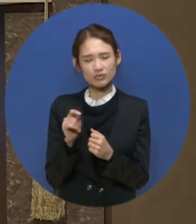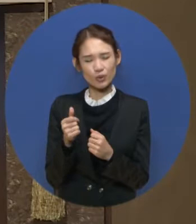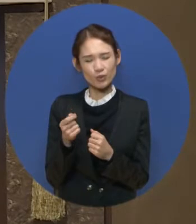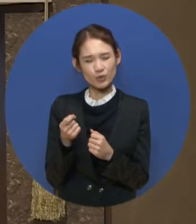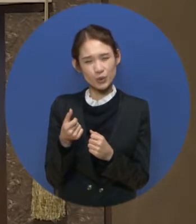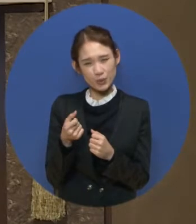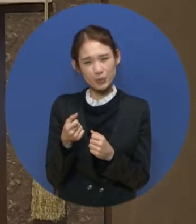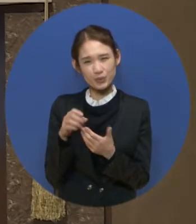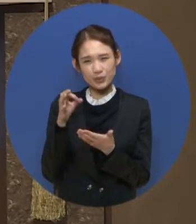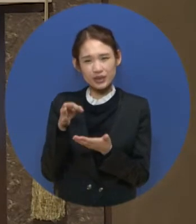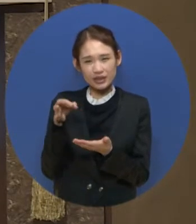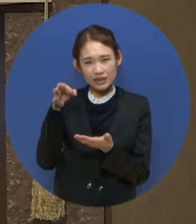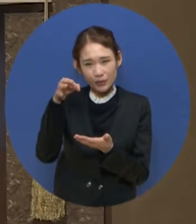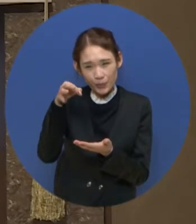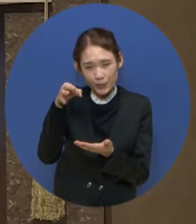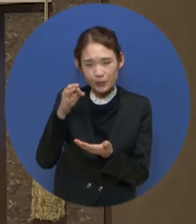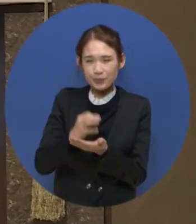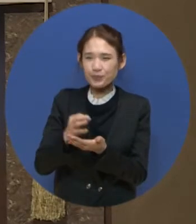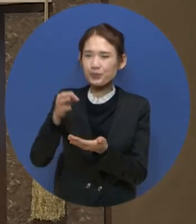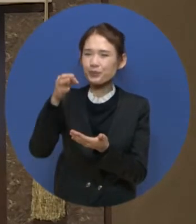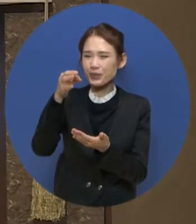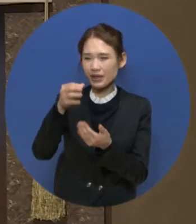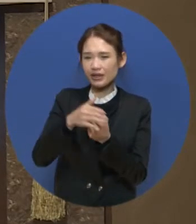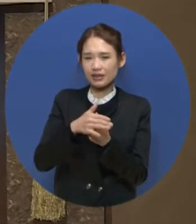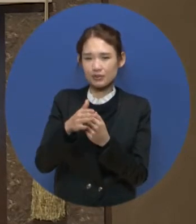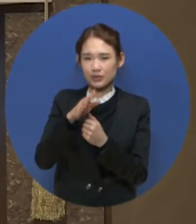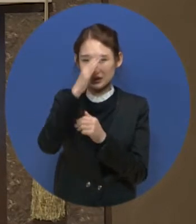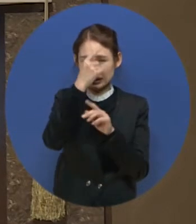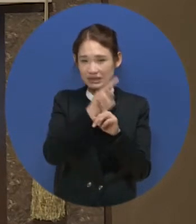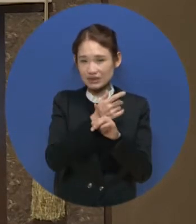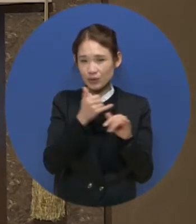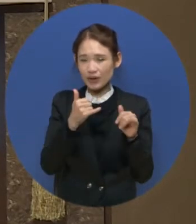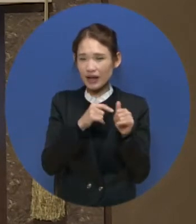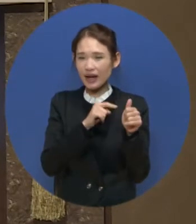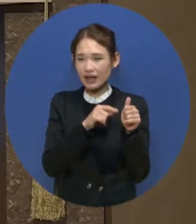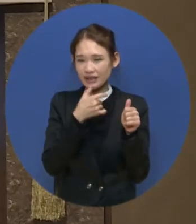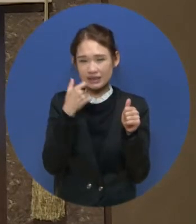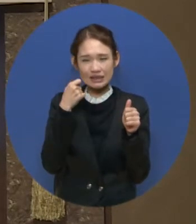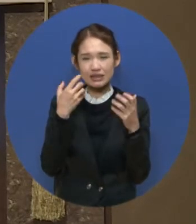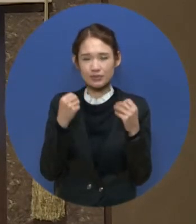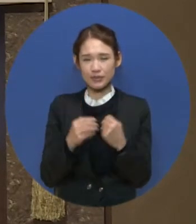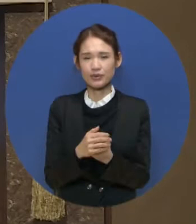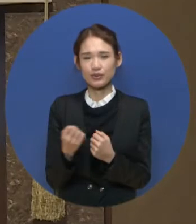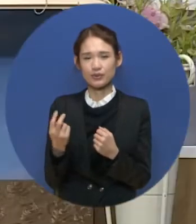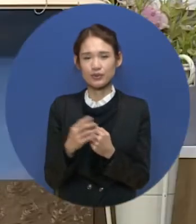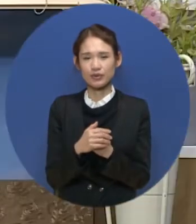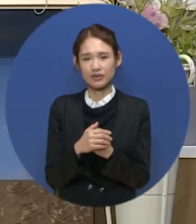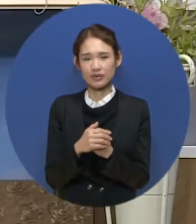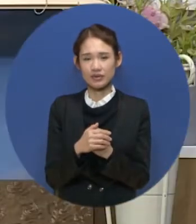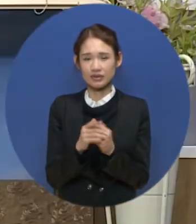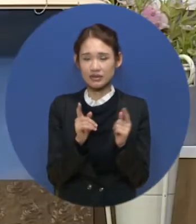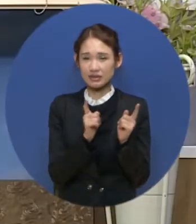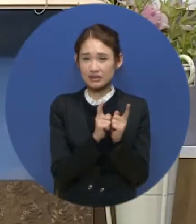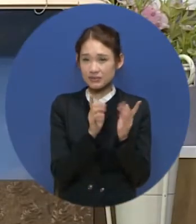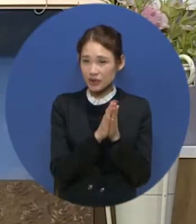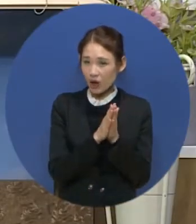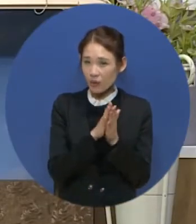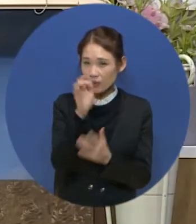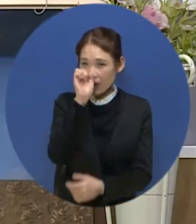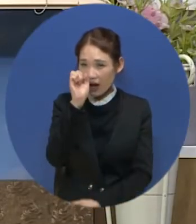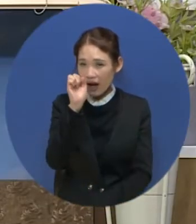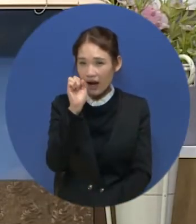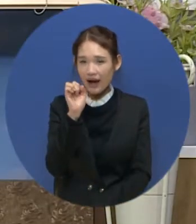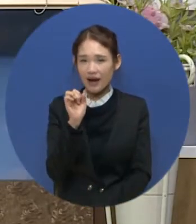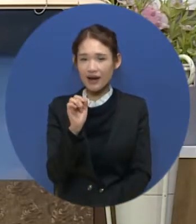그럴까, 비용이 좀 있어서 치료사한테 좀 이렇게 인기가 있고요. 그 그 다음에 당사자분들이 좀 당사자들한테